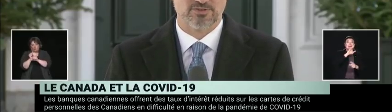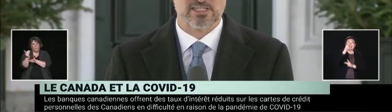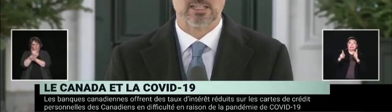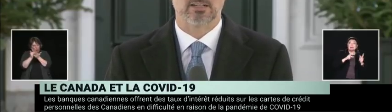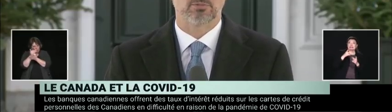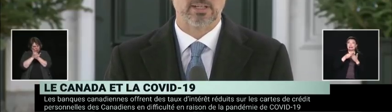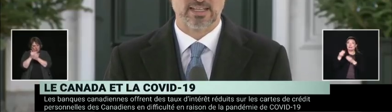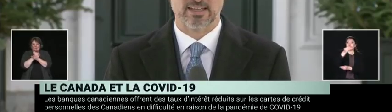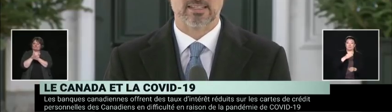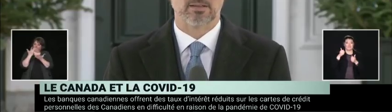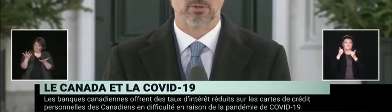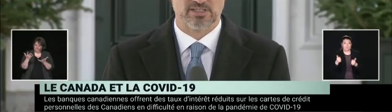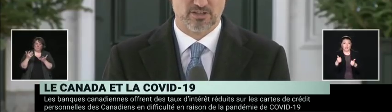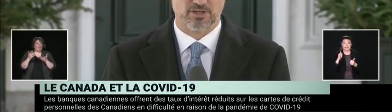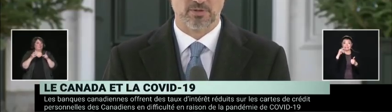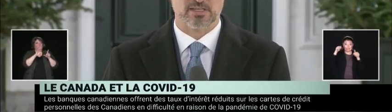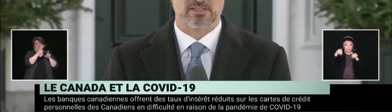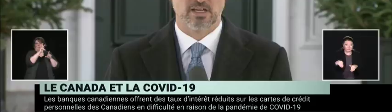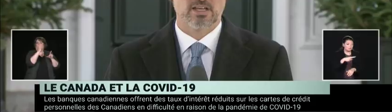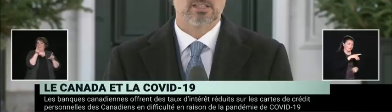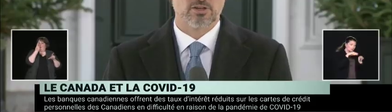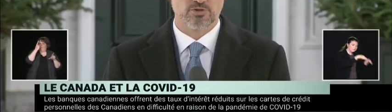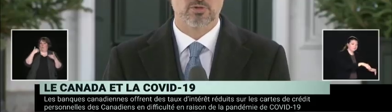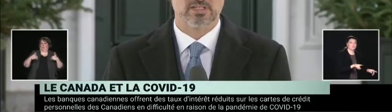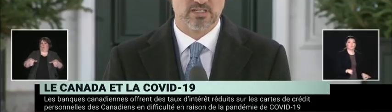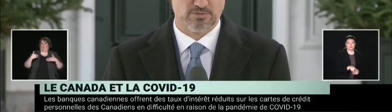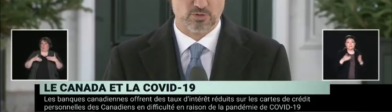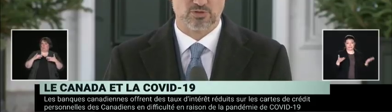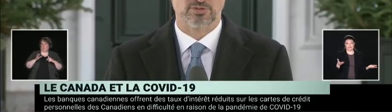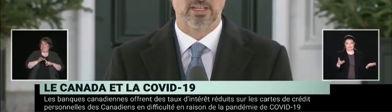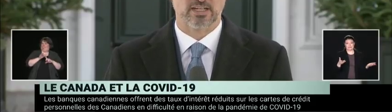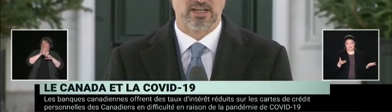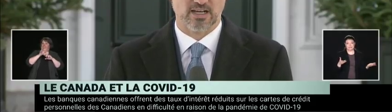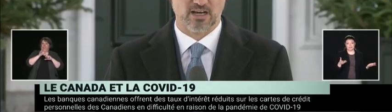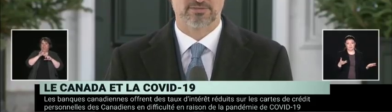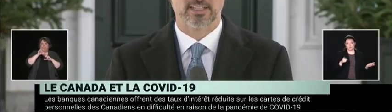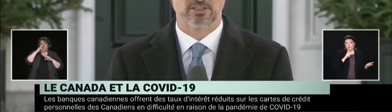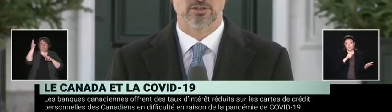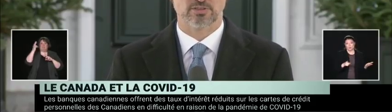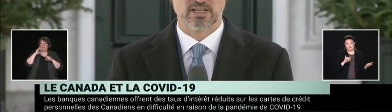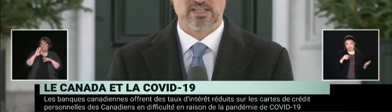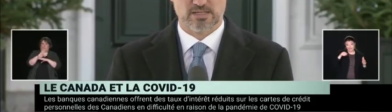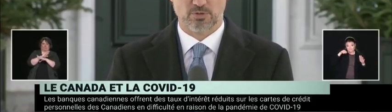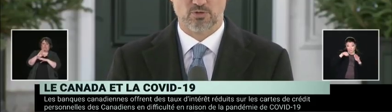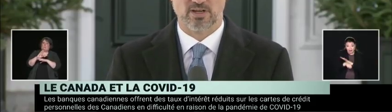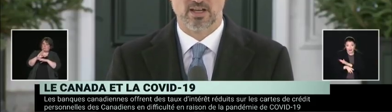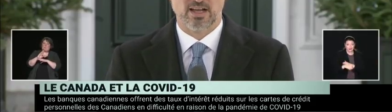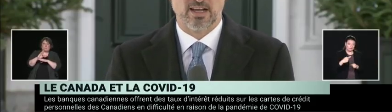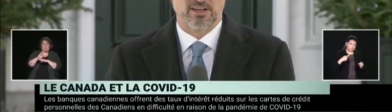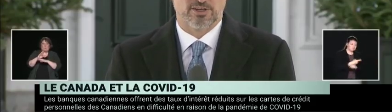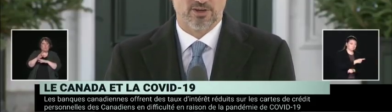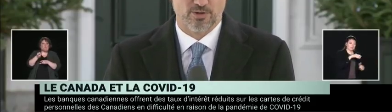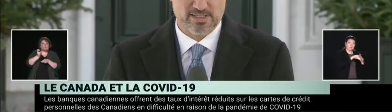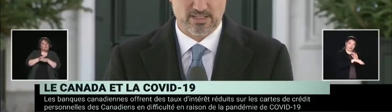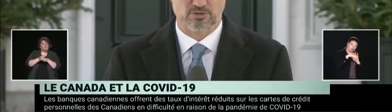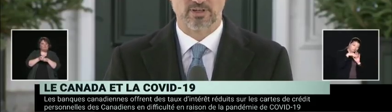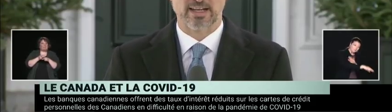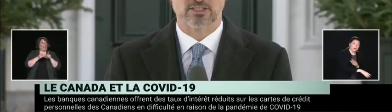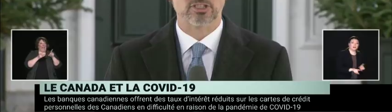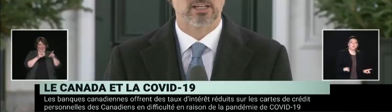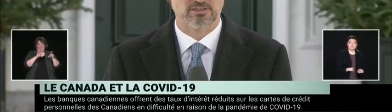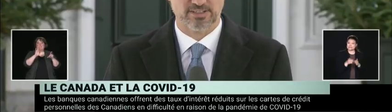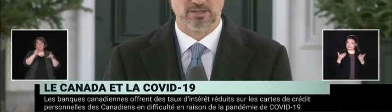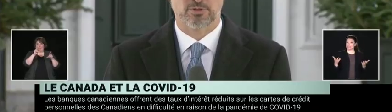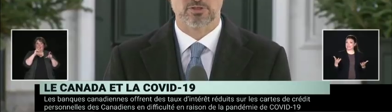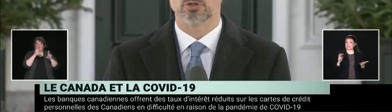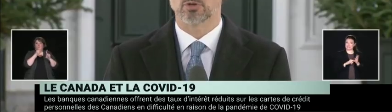extrêmement difficiles pour les Canadiens, pour les entreprises, c'est eux aussi qui vont souffrir en fin de compte. C'est pourquoi on les